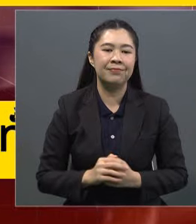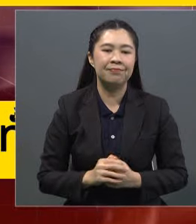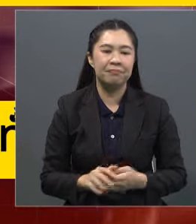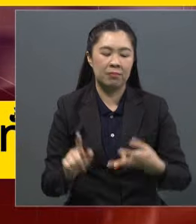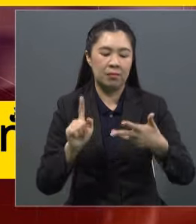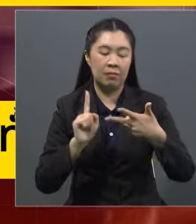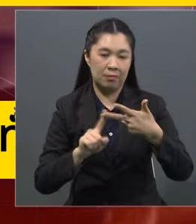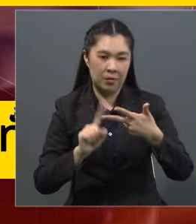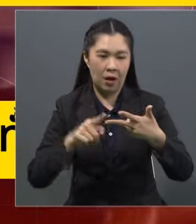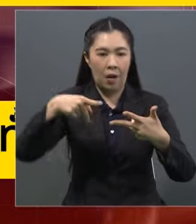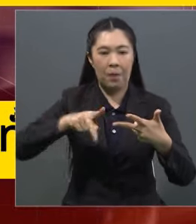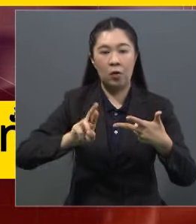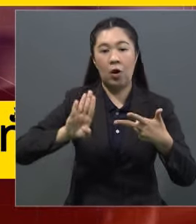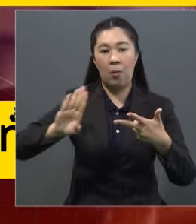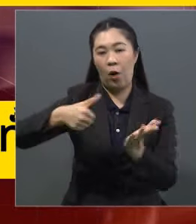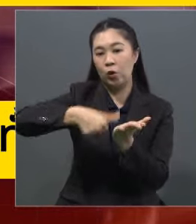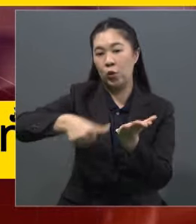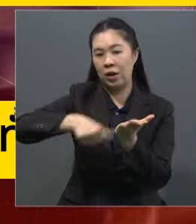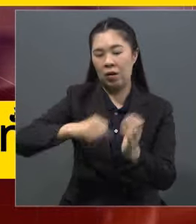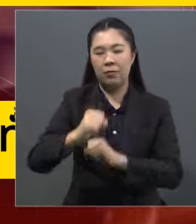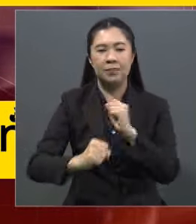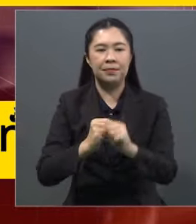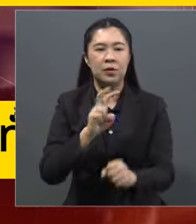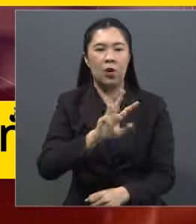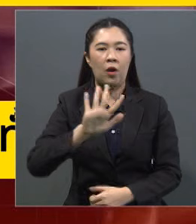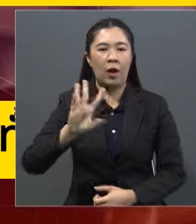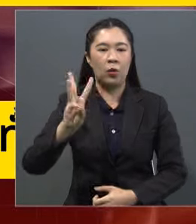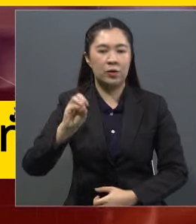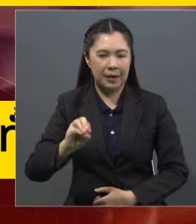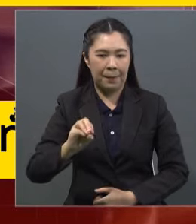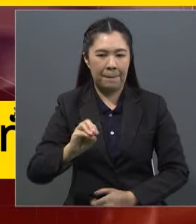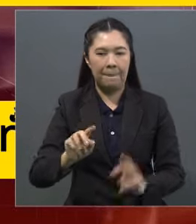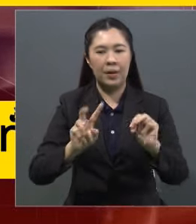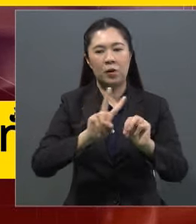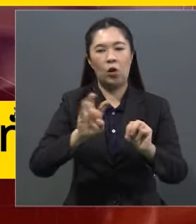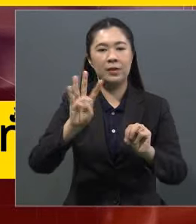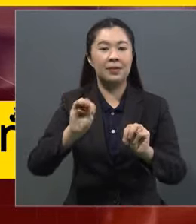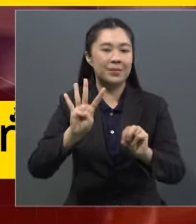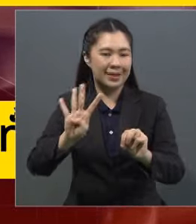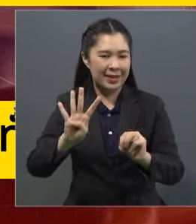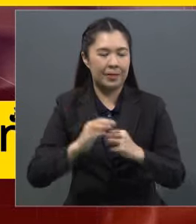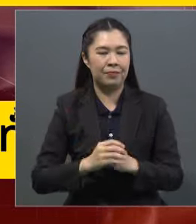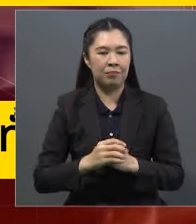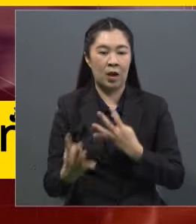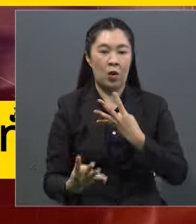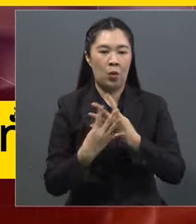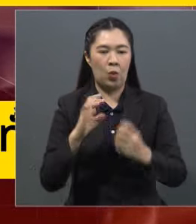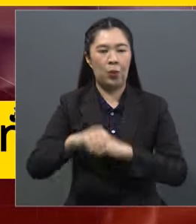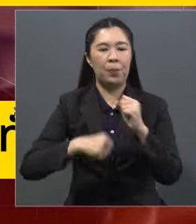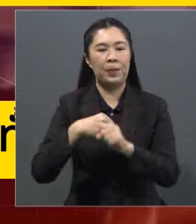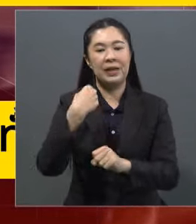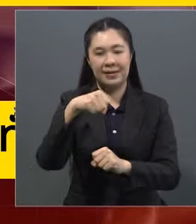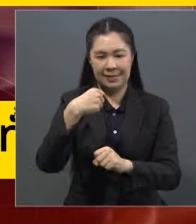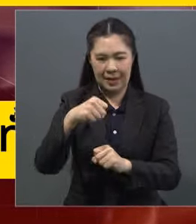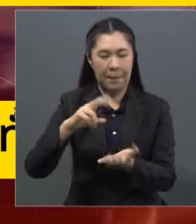ความผิดตามพ.ร.บ.ศุลกากร 2560 มาตรา 244 ต้องระวางโทษจำคุกไม่เกิน10ปีหรือว่า